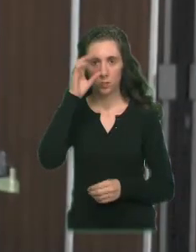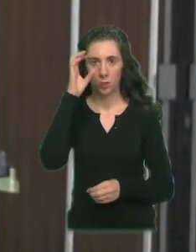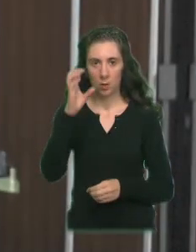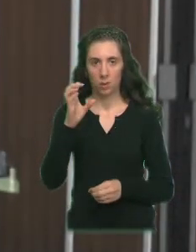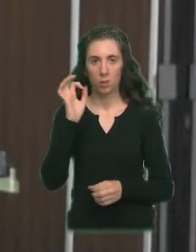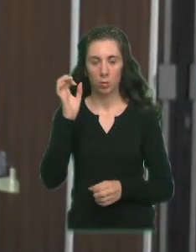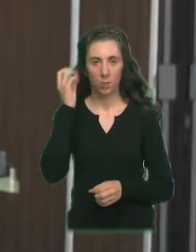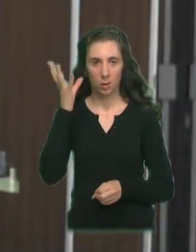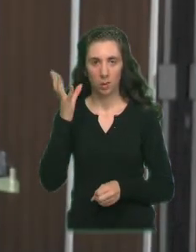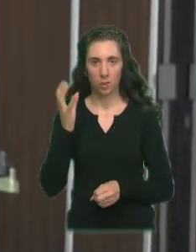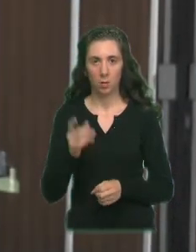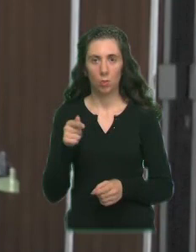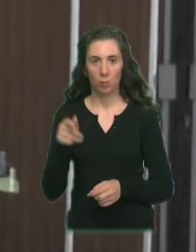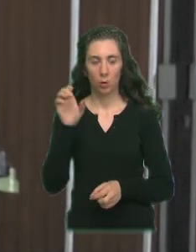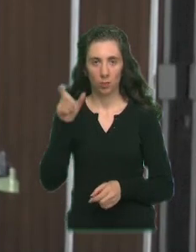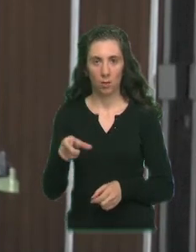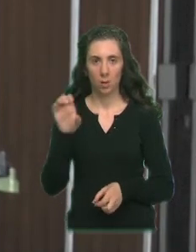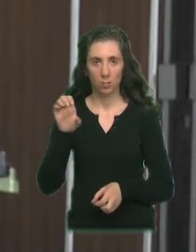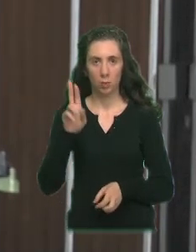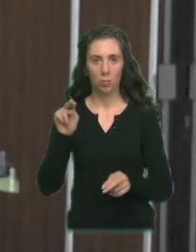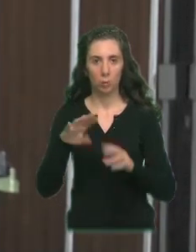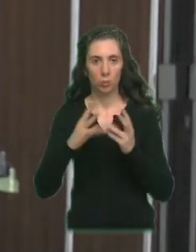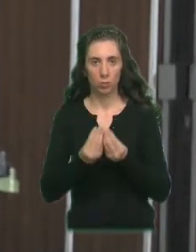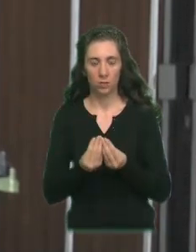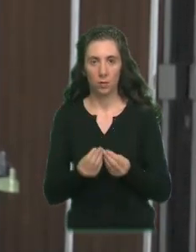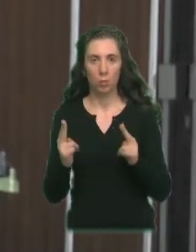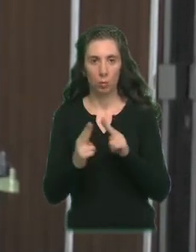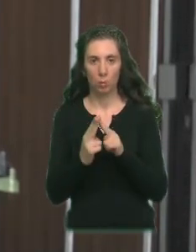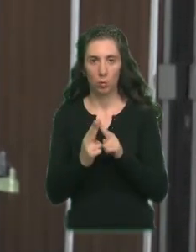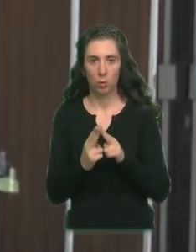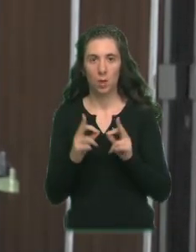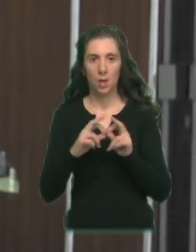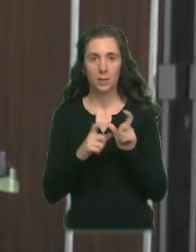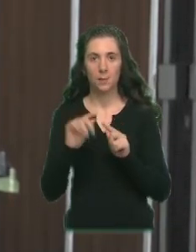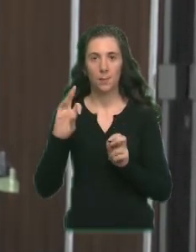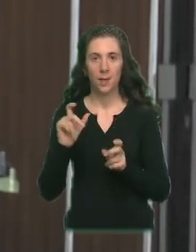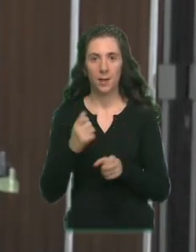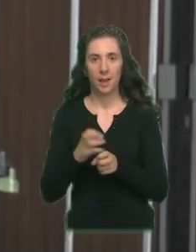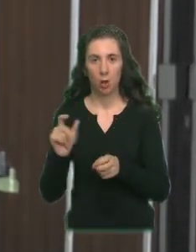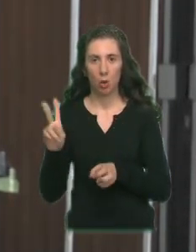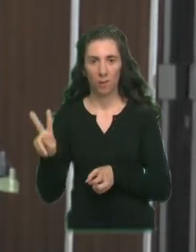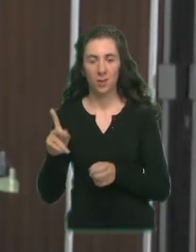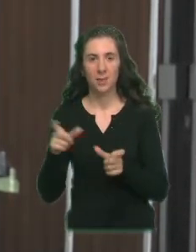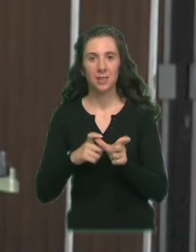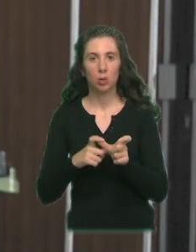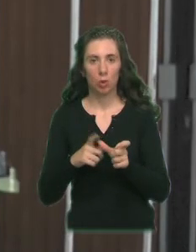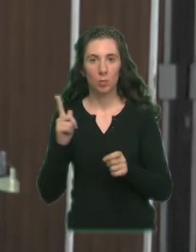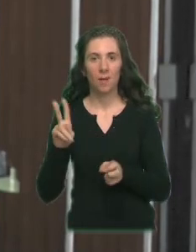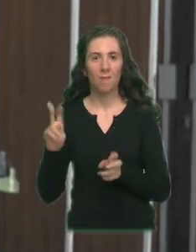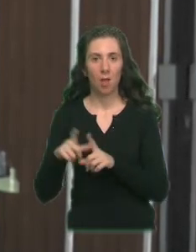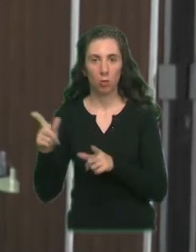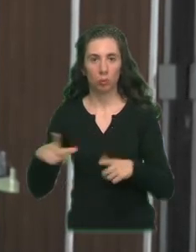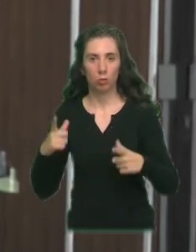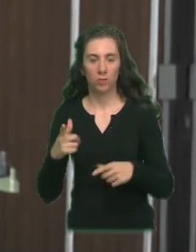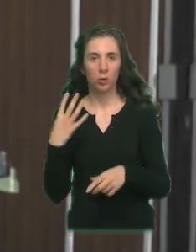Poštovani gledatelji, dobar vam dan. U ovotjednoj emisiji Mogu sve upoznat ćemo vas sa Aspergerovim sindromom i Vladom koji s njim